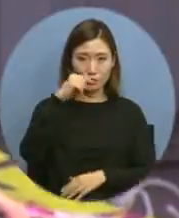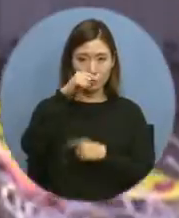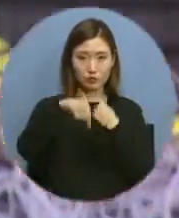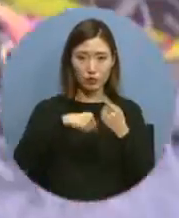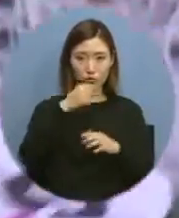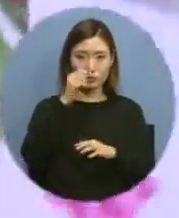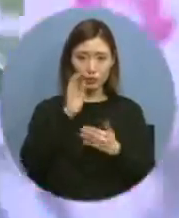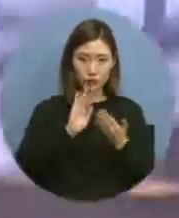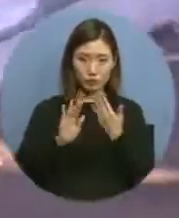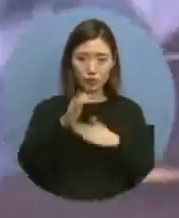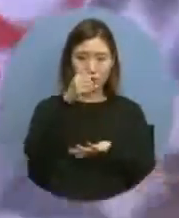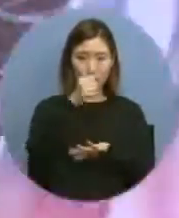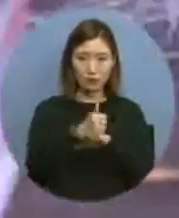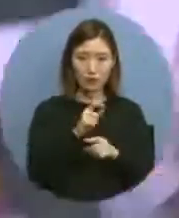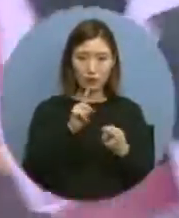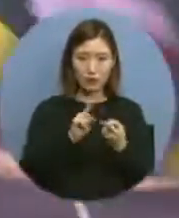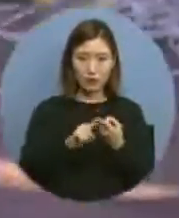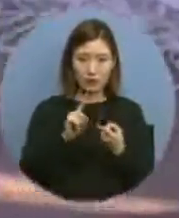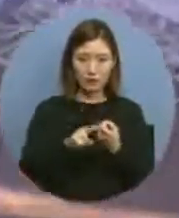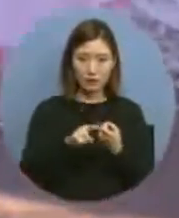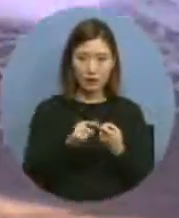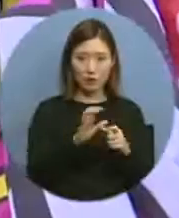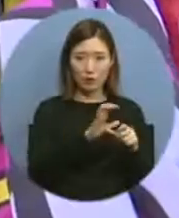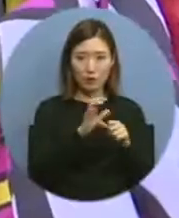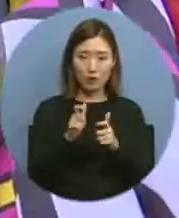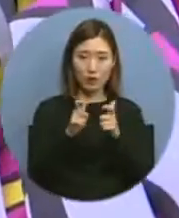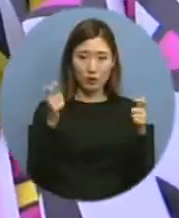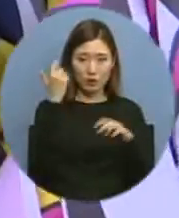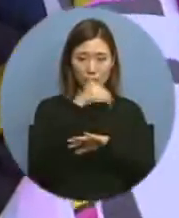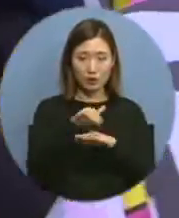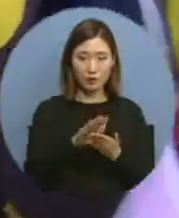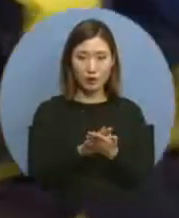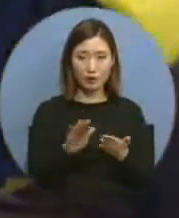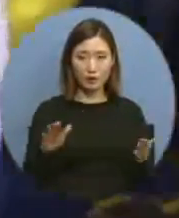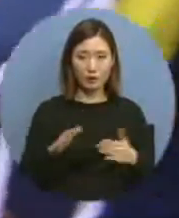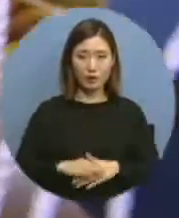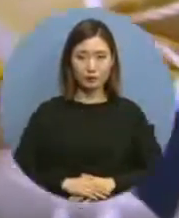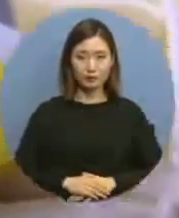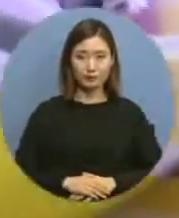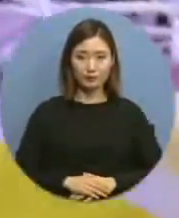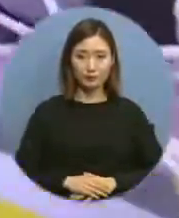뒤 결과를 반영해 참여 자치구를 확대할 계획입니다. CNN 뉴스 천서연입니다.